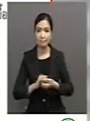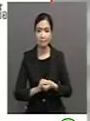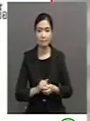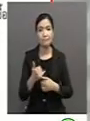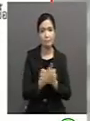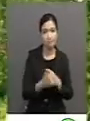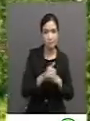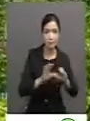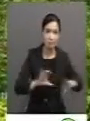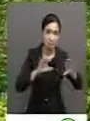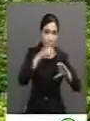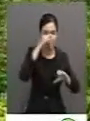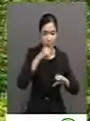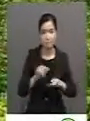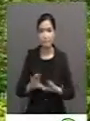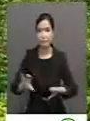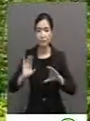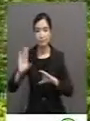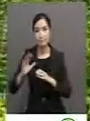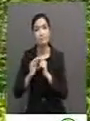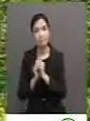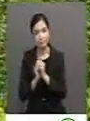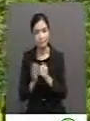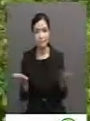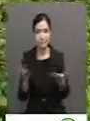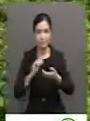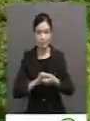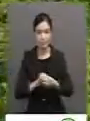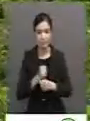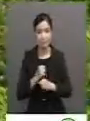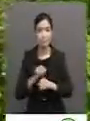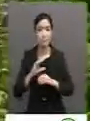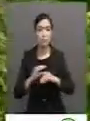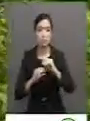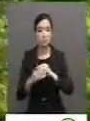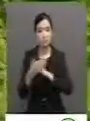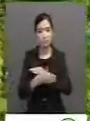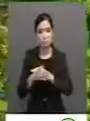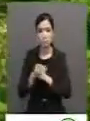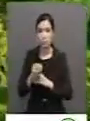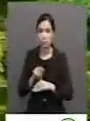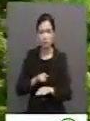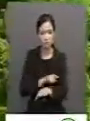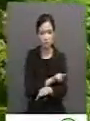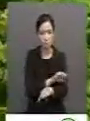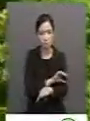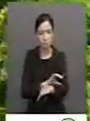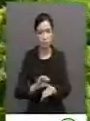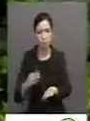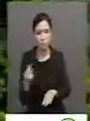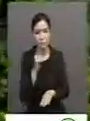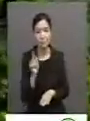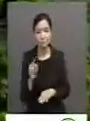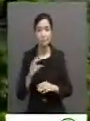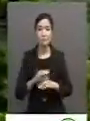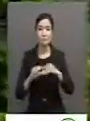ร่วมมือกันนะครับระหว่างรัฐบาลไทยกับรัฐบาลแห่งสาธารณรัฐประชาชนจีนซึ่งคำสั่งนะครับก็กำหนดให้การจัดทำร่างสัญญา